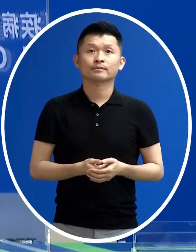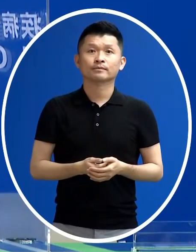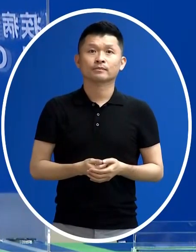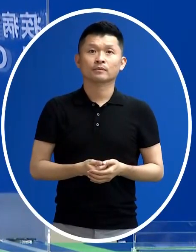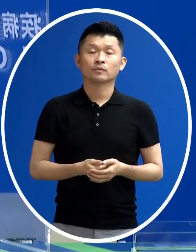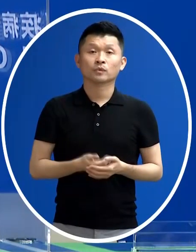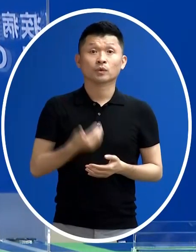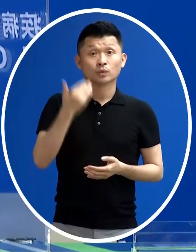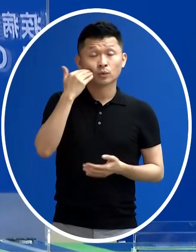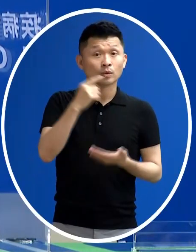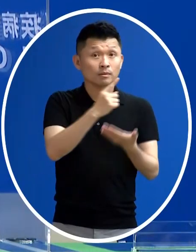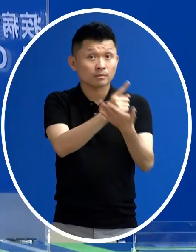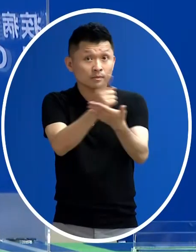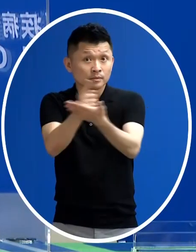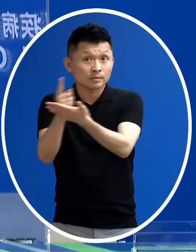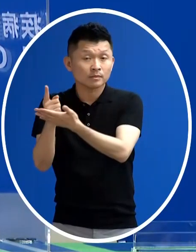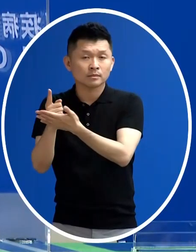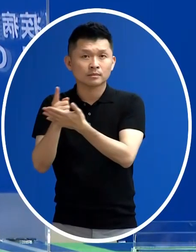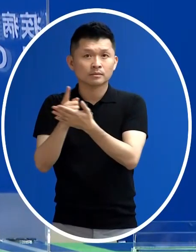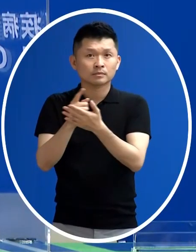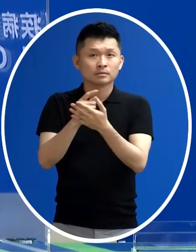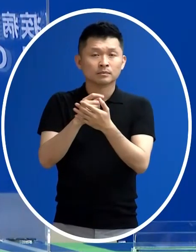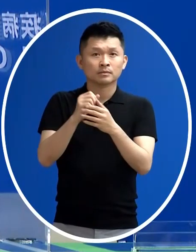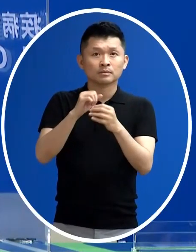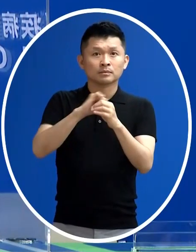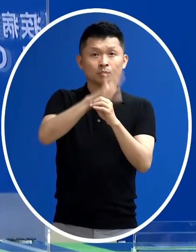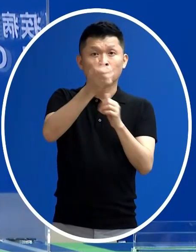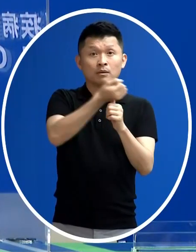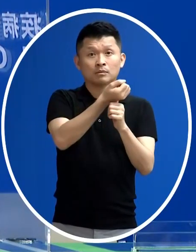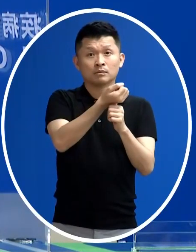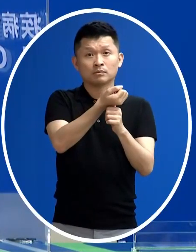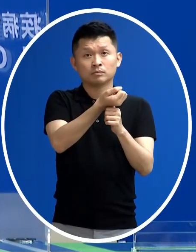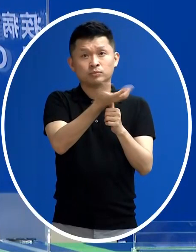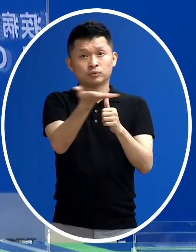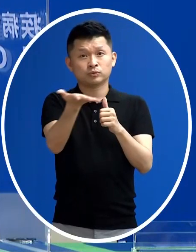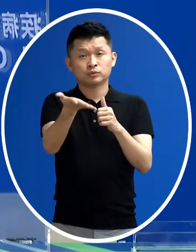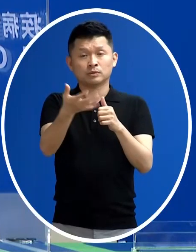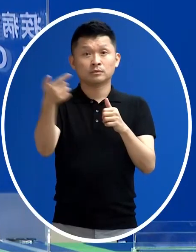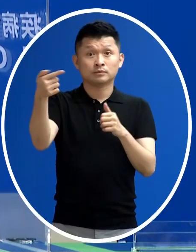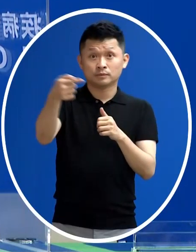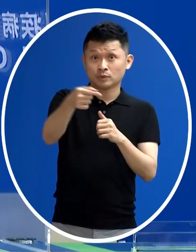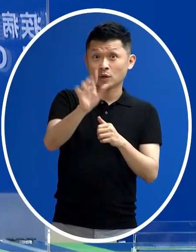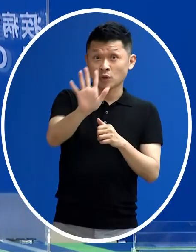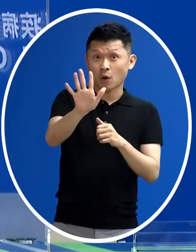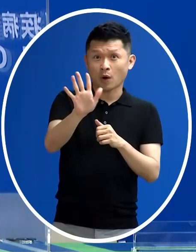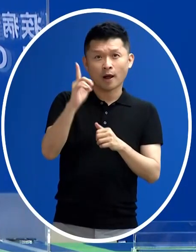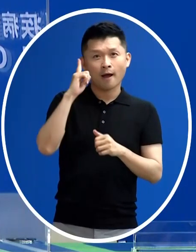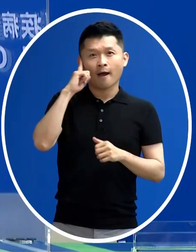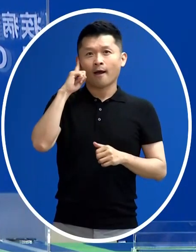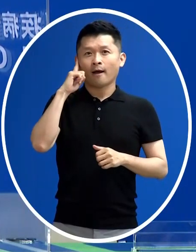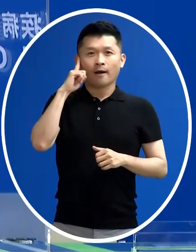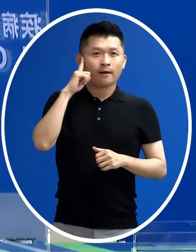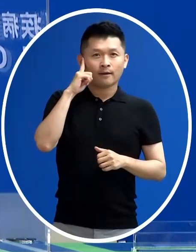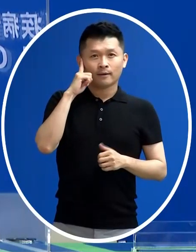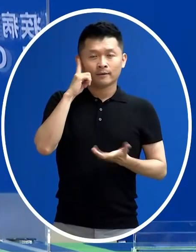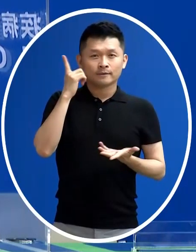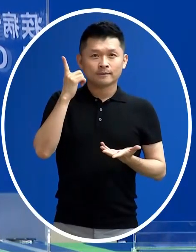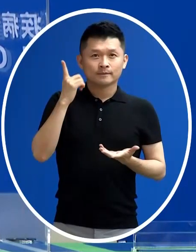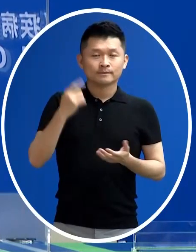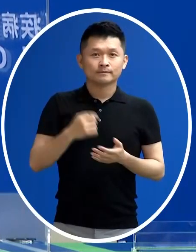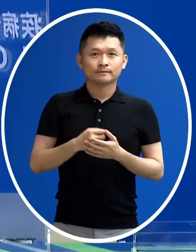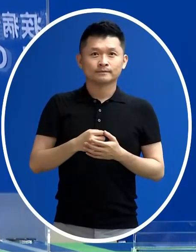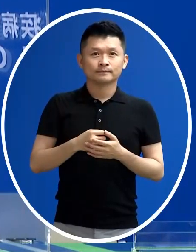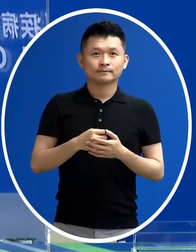说大家因为这个整个疫情下降，那又开始这个。就是整个这